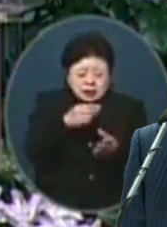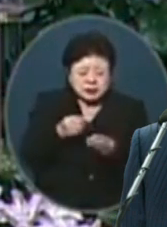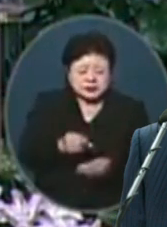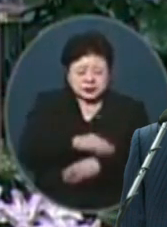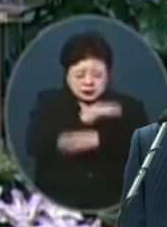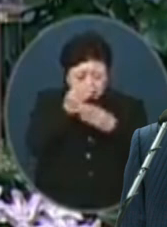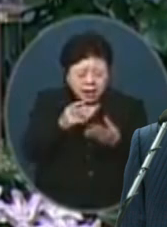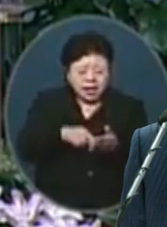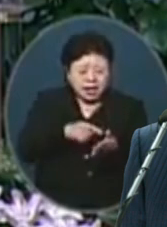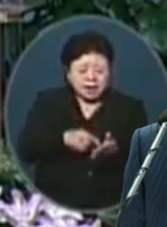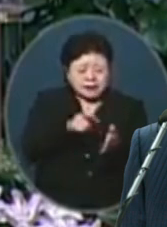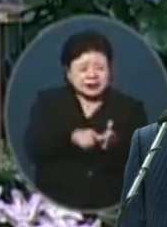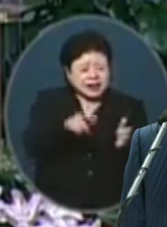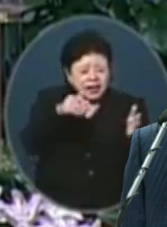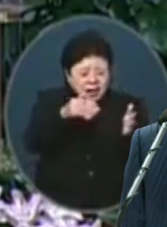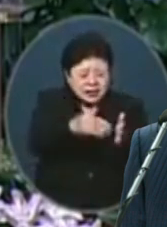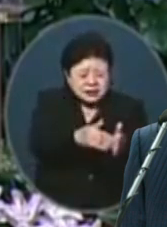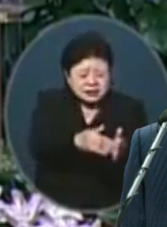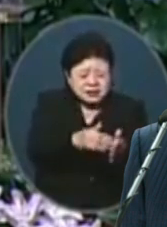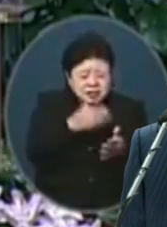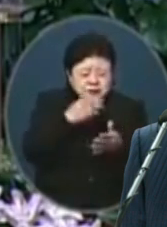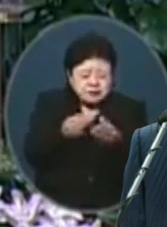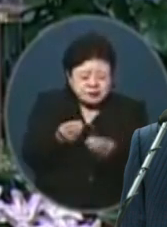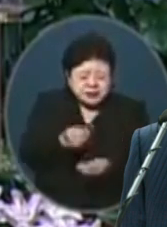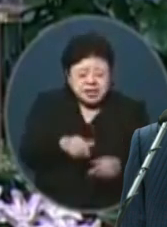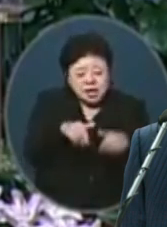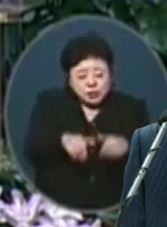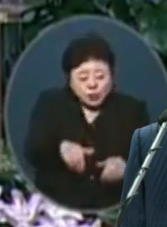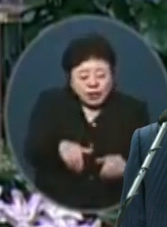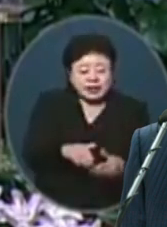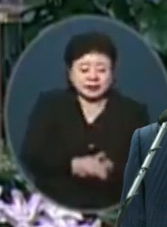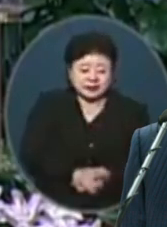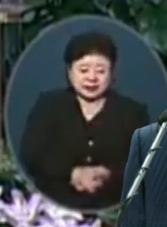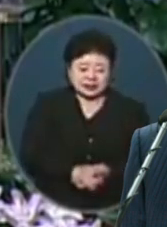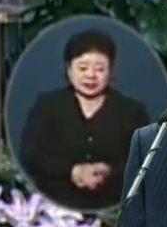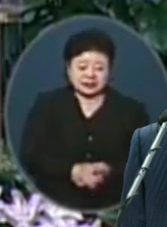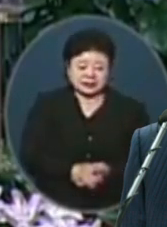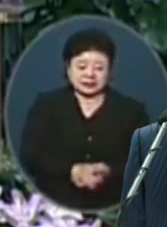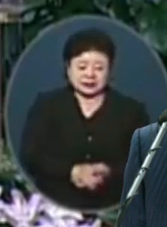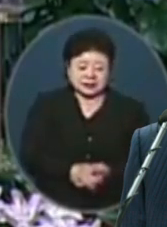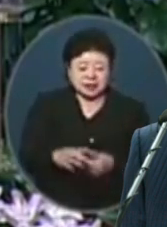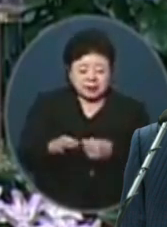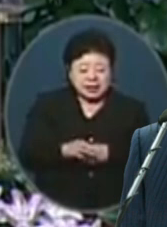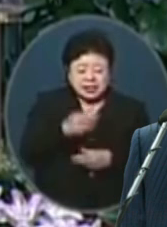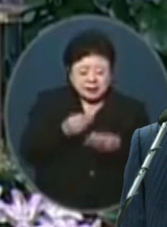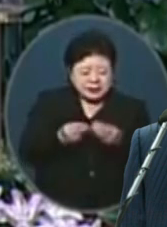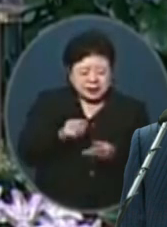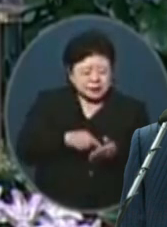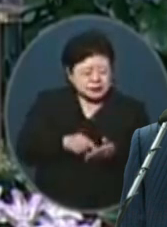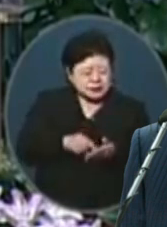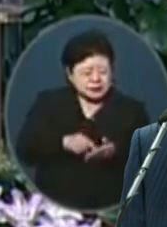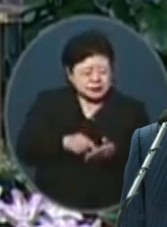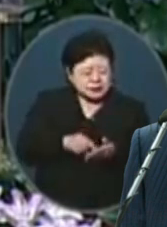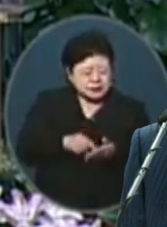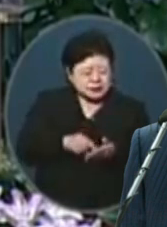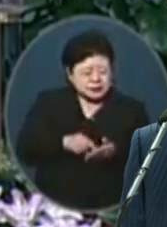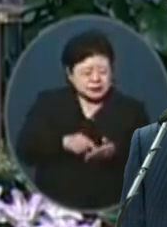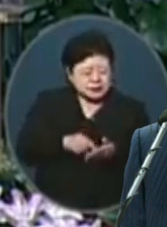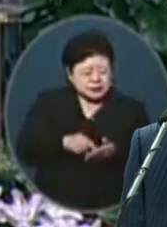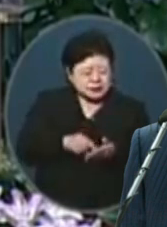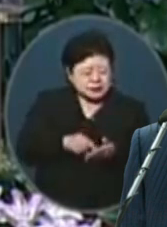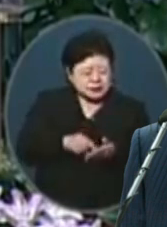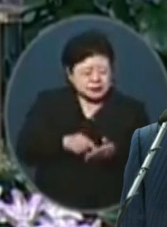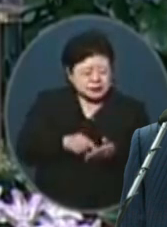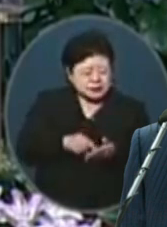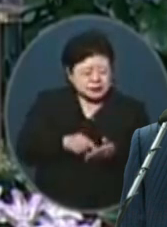다 갚을 때까지 빚의 노예가 됩니다. 만약 빚을 다 갚지 못하고